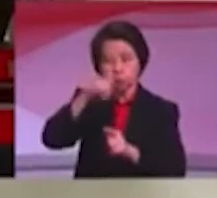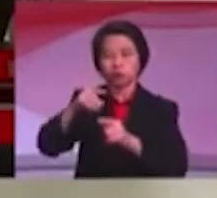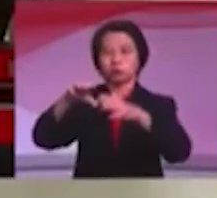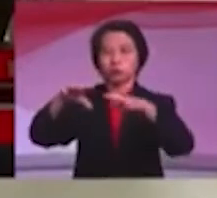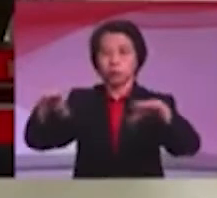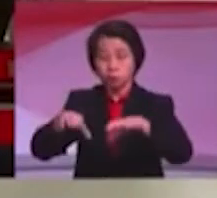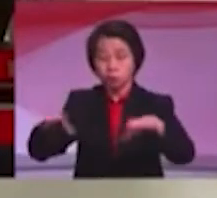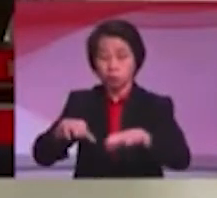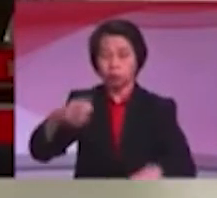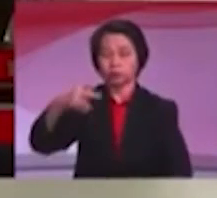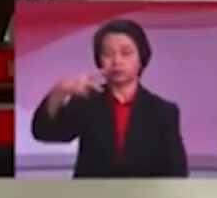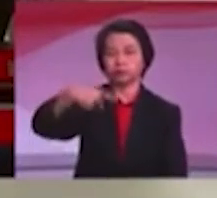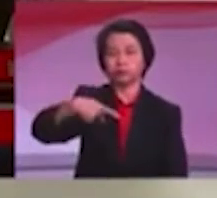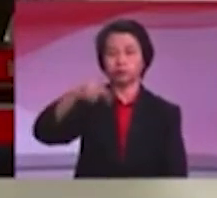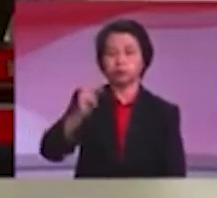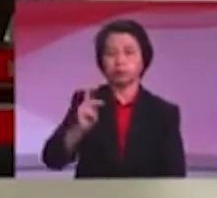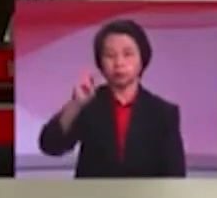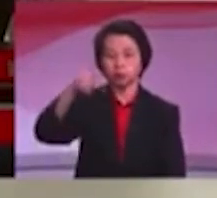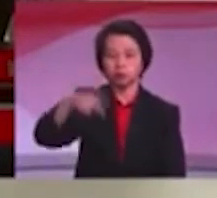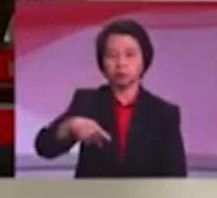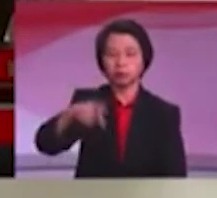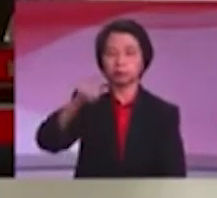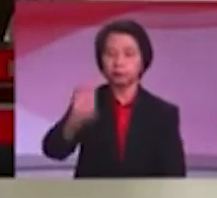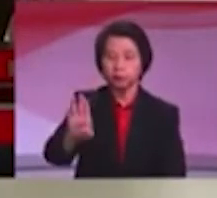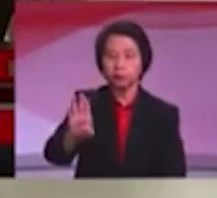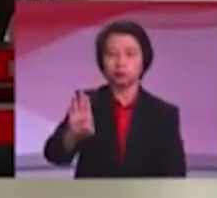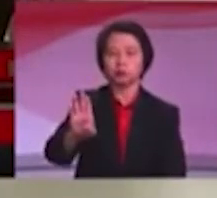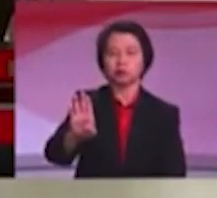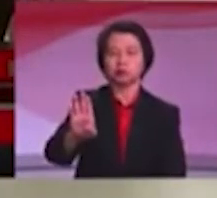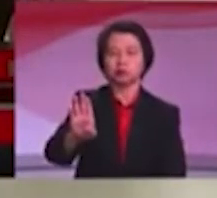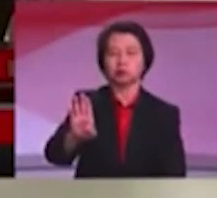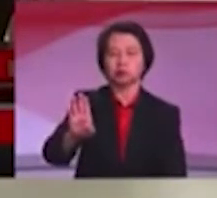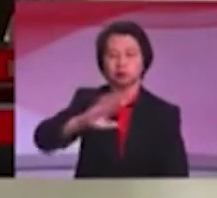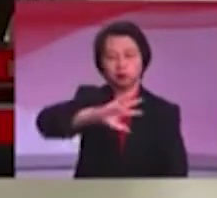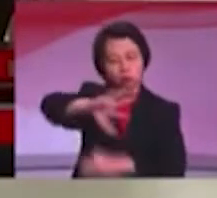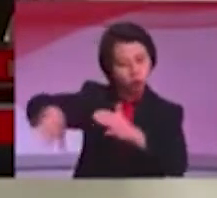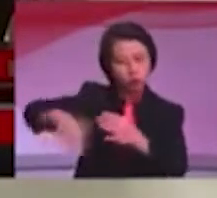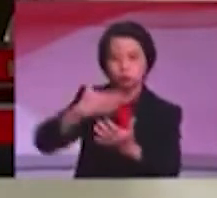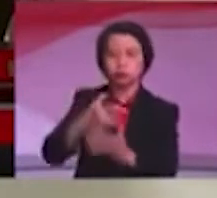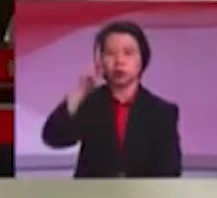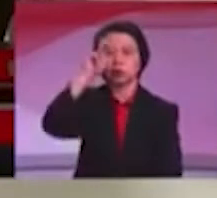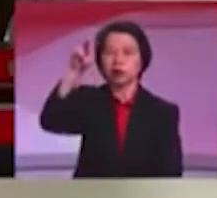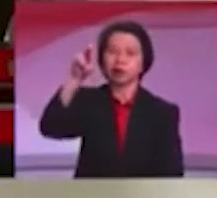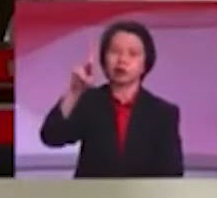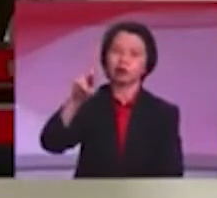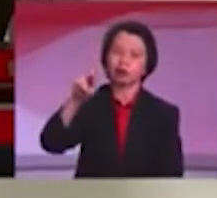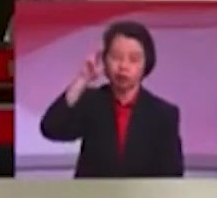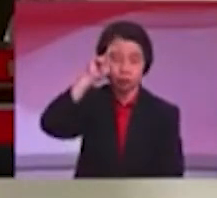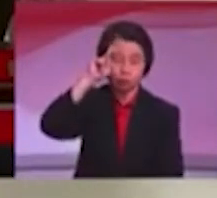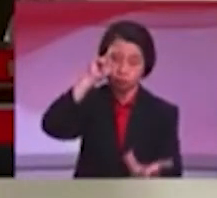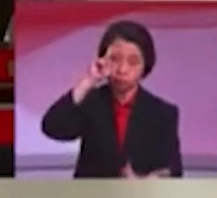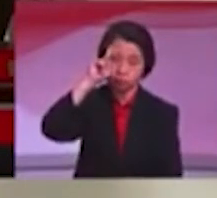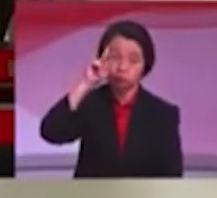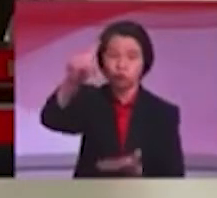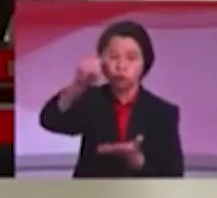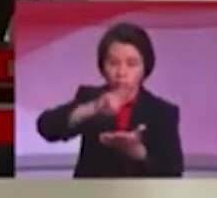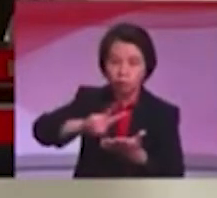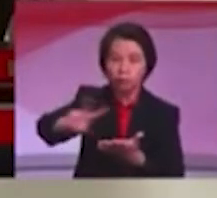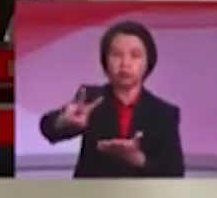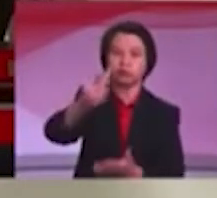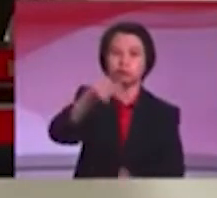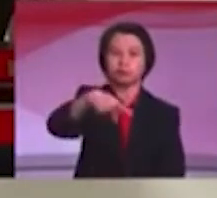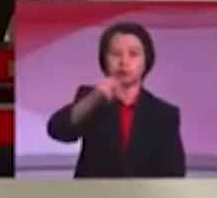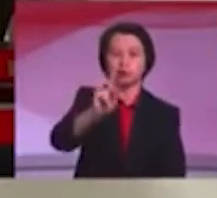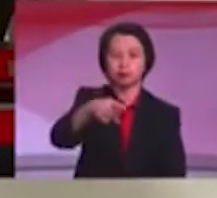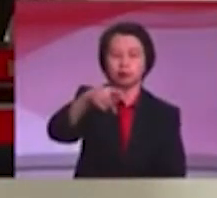perintah kawalan pergerakan bersyarat di seluruh negeri Kelantan selama dua minggu